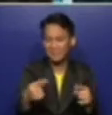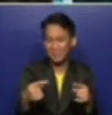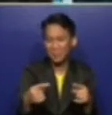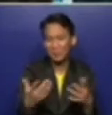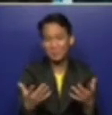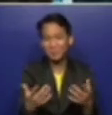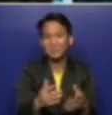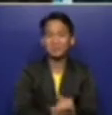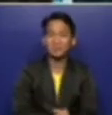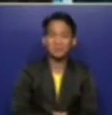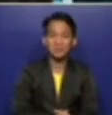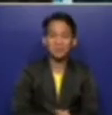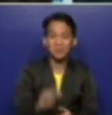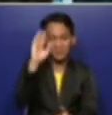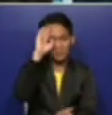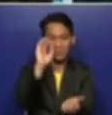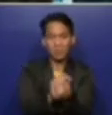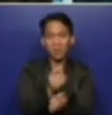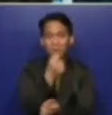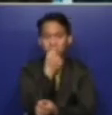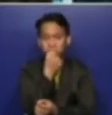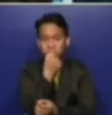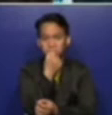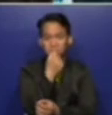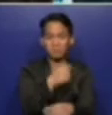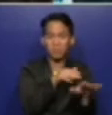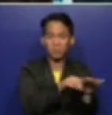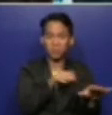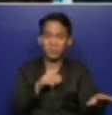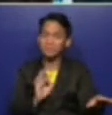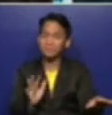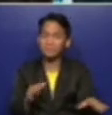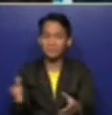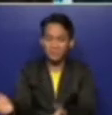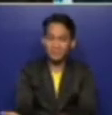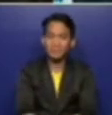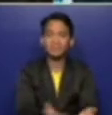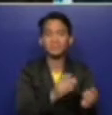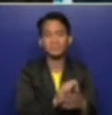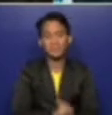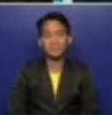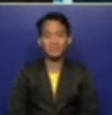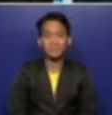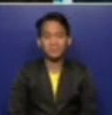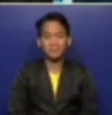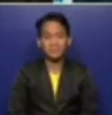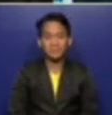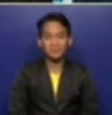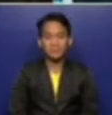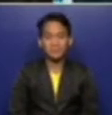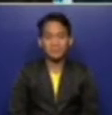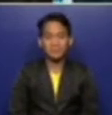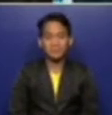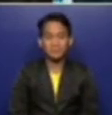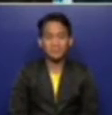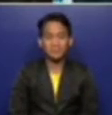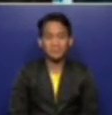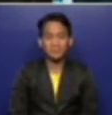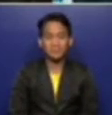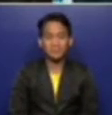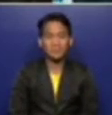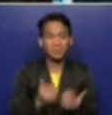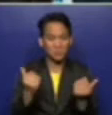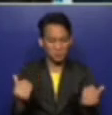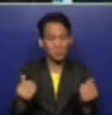รเรื่องไม่ให้มีผลกระทบต่อประชาชนนะครับเนื่องจากว่าปัจจุบันก็มีแนวโน้มว่าจะออกมาชุม